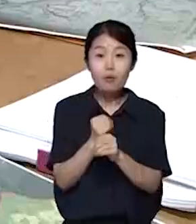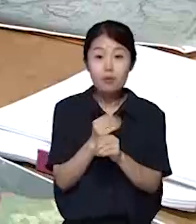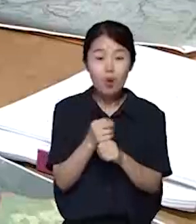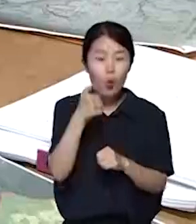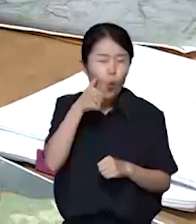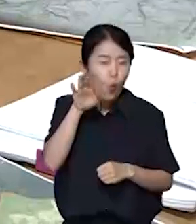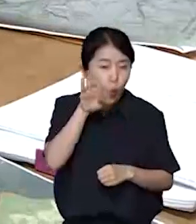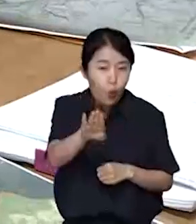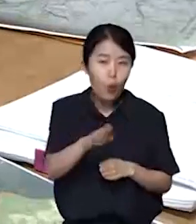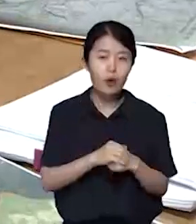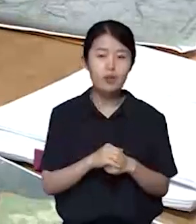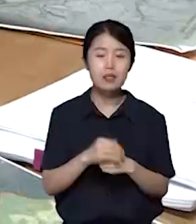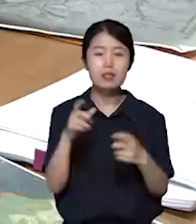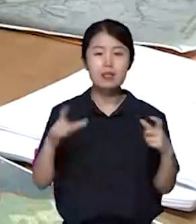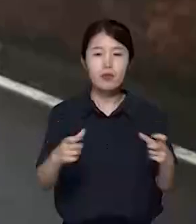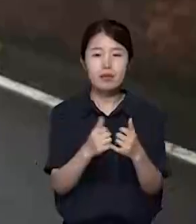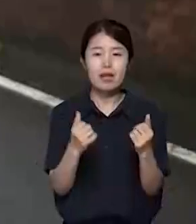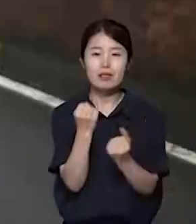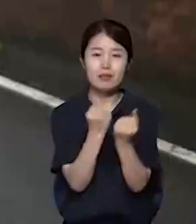주민 설명회를 통해서였습니다.